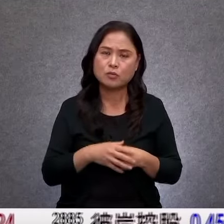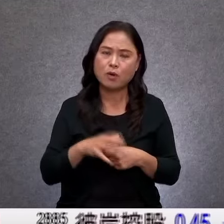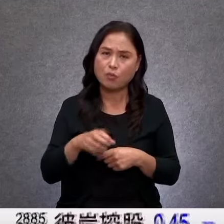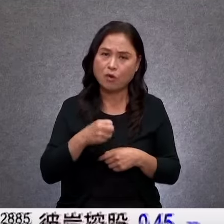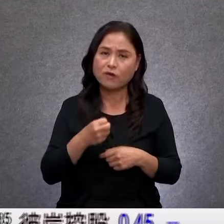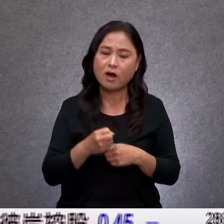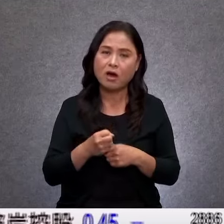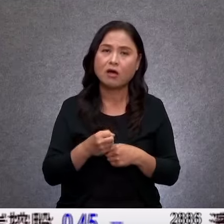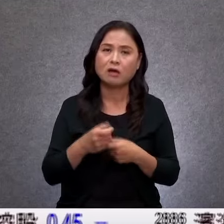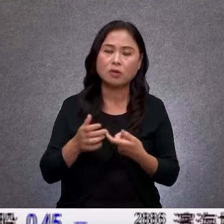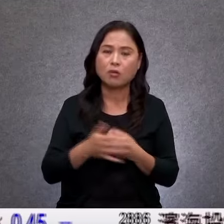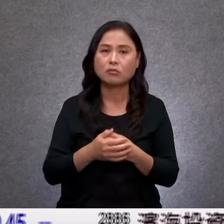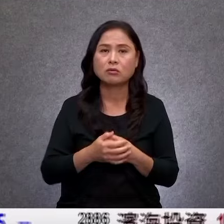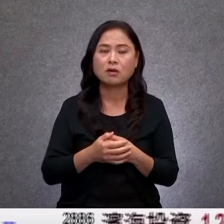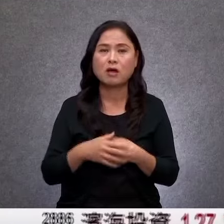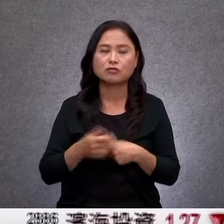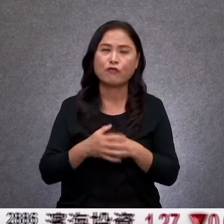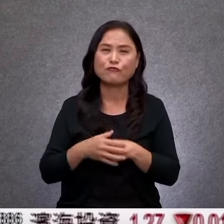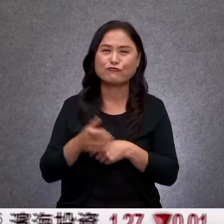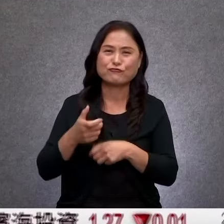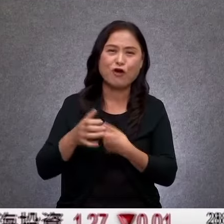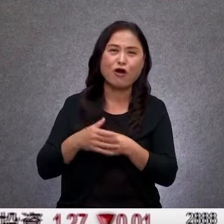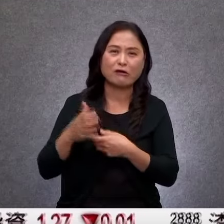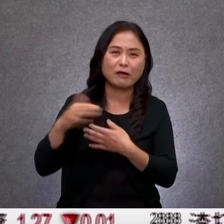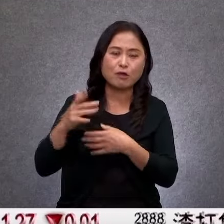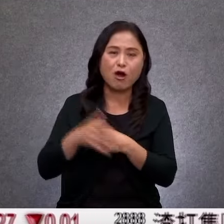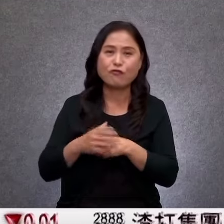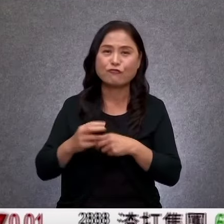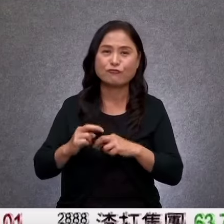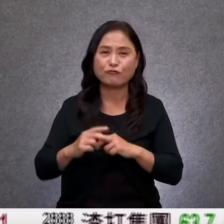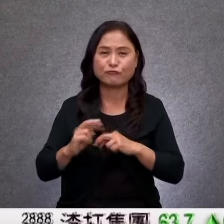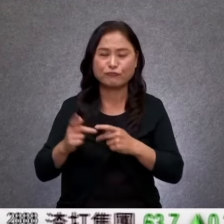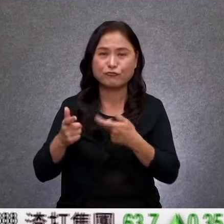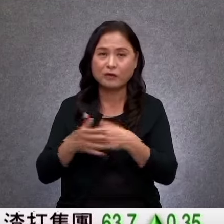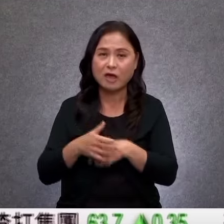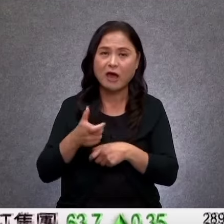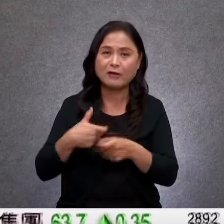入邊啦嚇。但係咧就如果你話攞翻話同一啲嘅經濟發